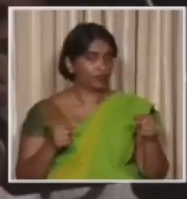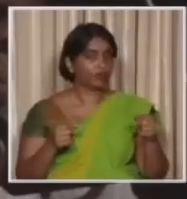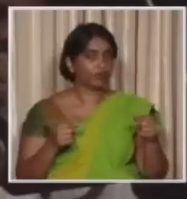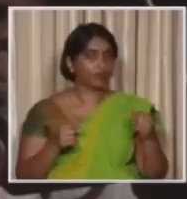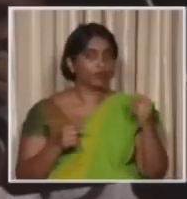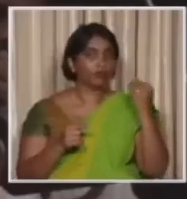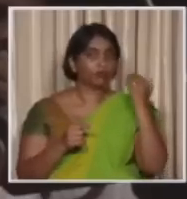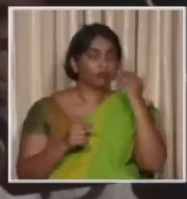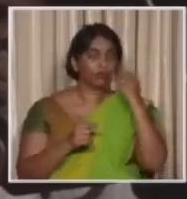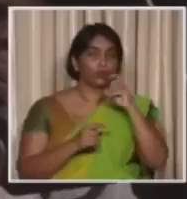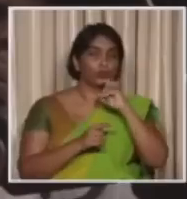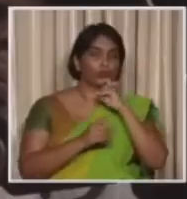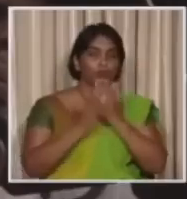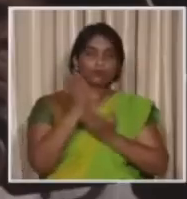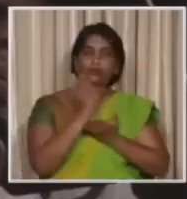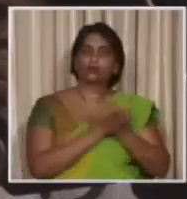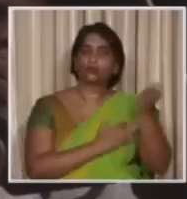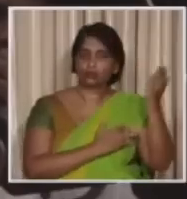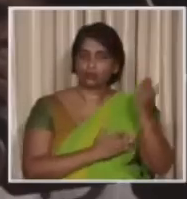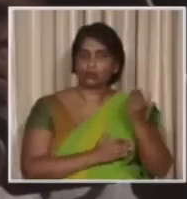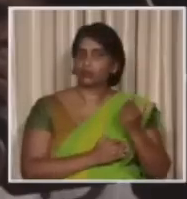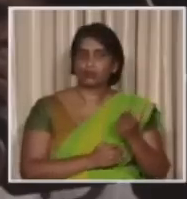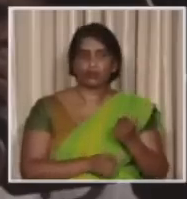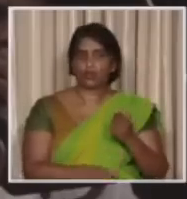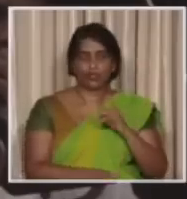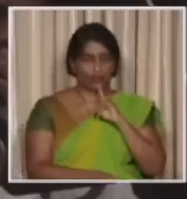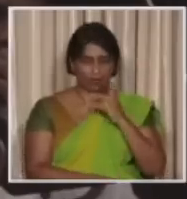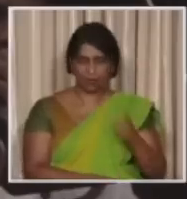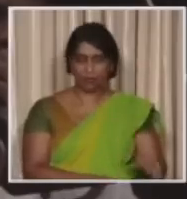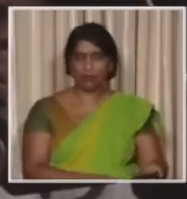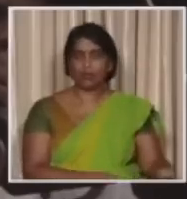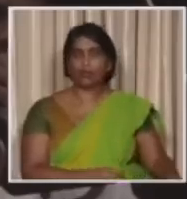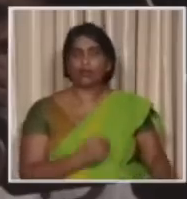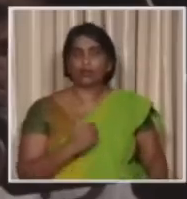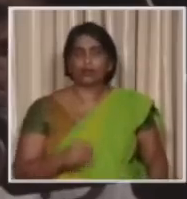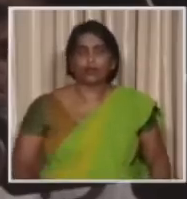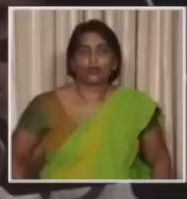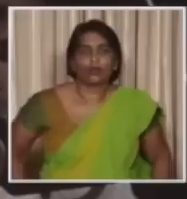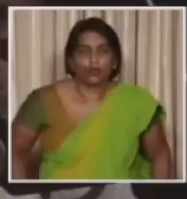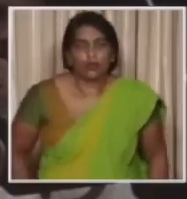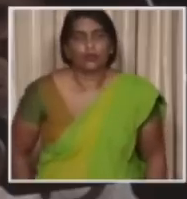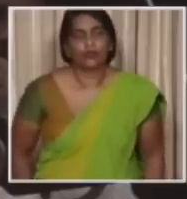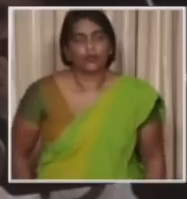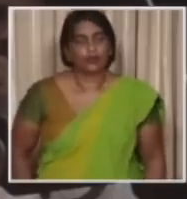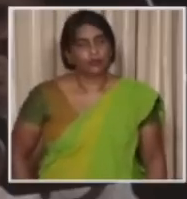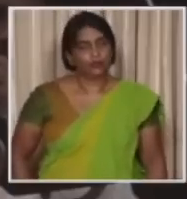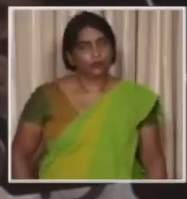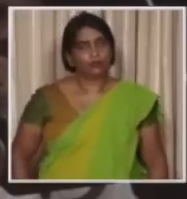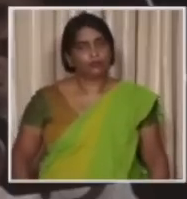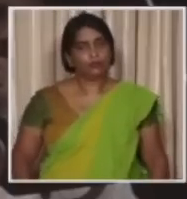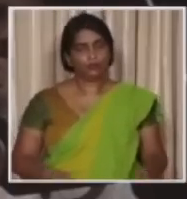සිවිල් නඩුවක් හෝ ක්‍රිමිනල් නඩුවක් ගන්න බෑ. සිවිල් හෝ ක්‍රිමිනල් ප්‍රොසීඩින්